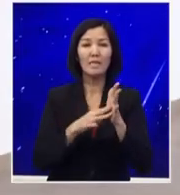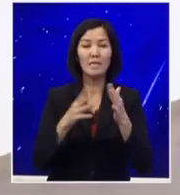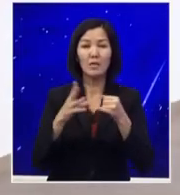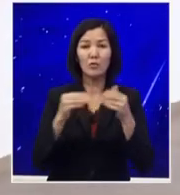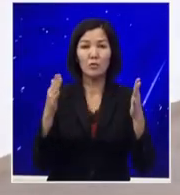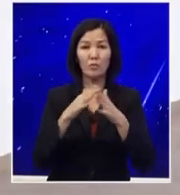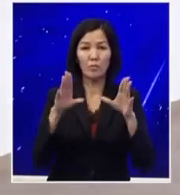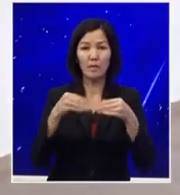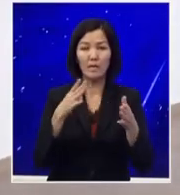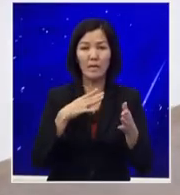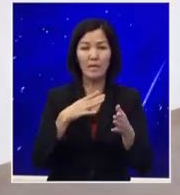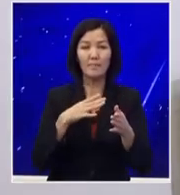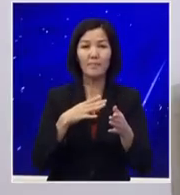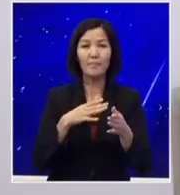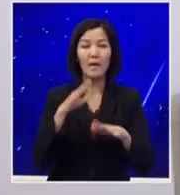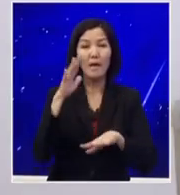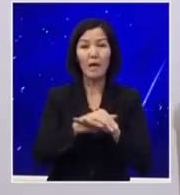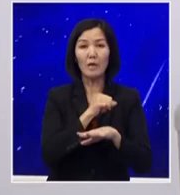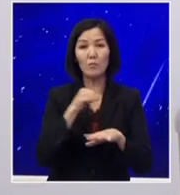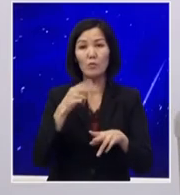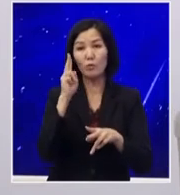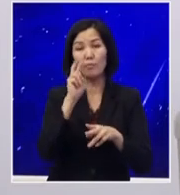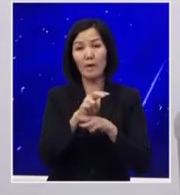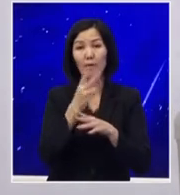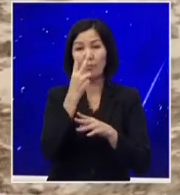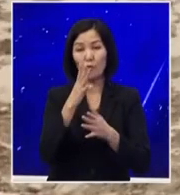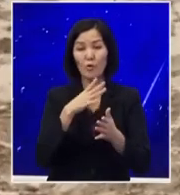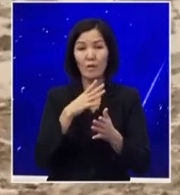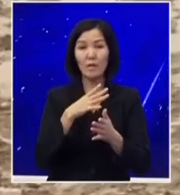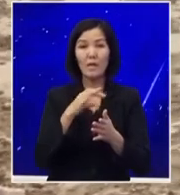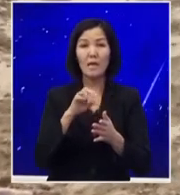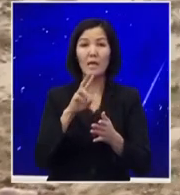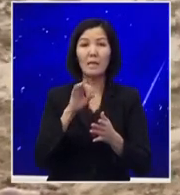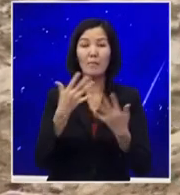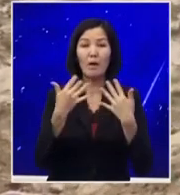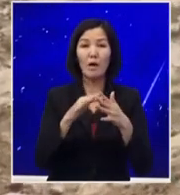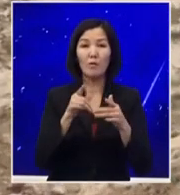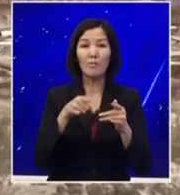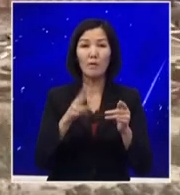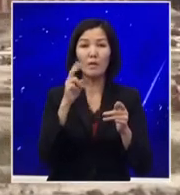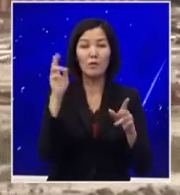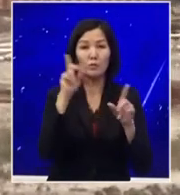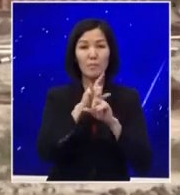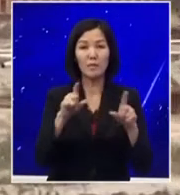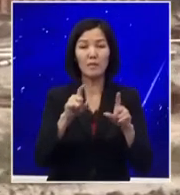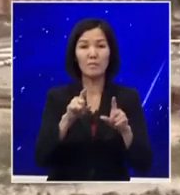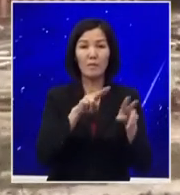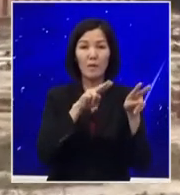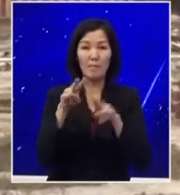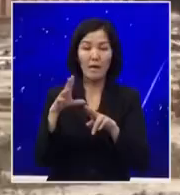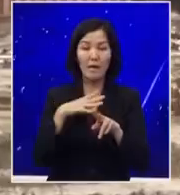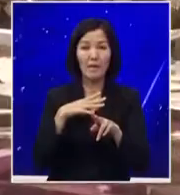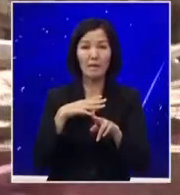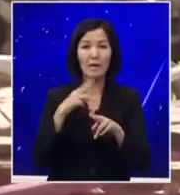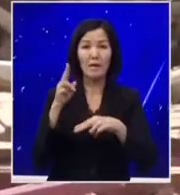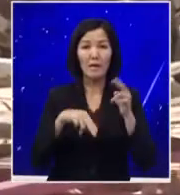тұрғындарға беріледі. Құрылыс сапасын әкім өзі барып көрді. Іргедегі ынтымақ ауылына соғып 1200 орындық мектеп құрылысын бақылады. Нысан